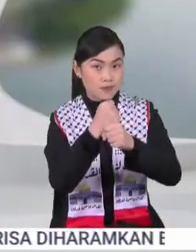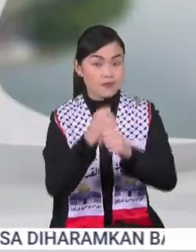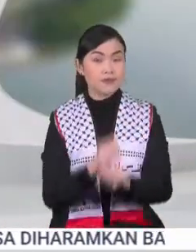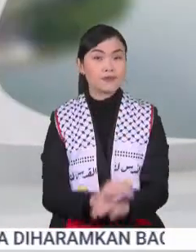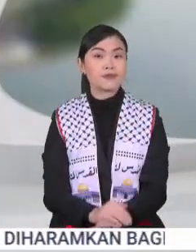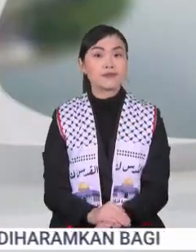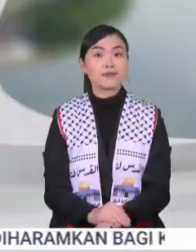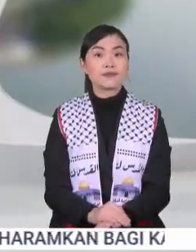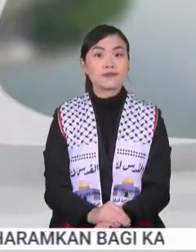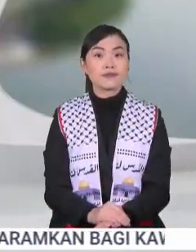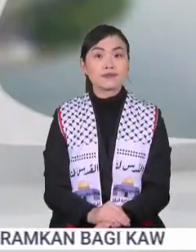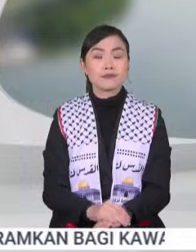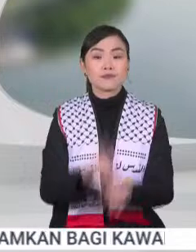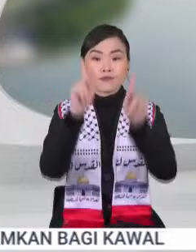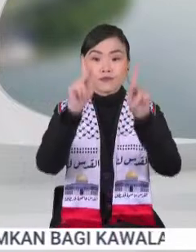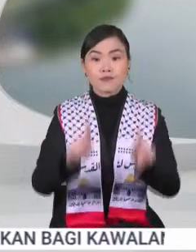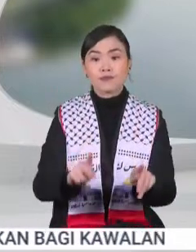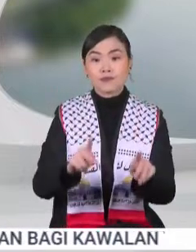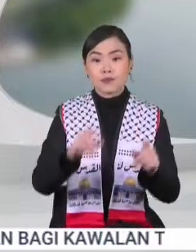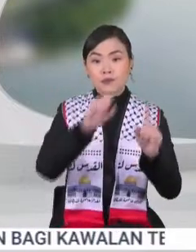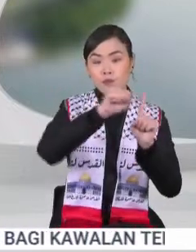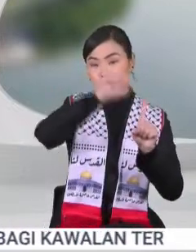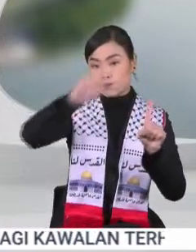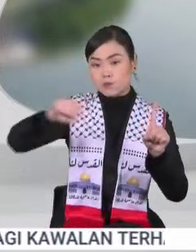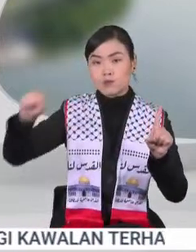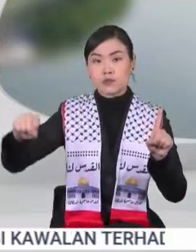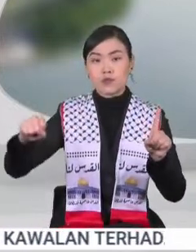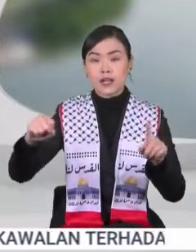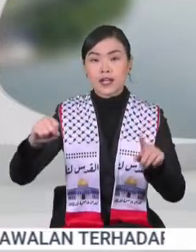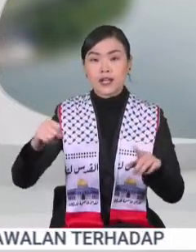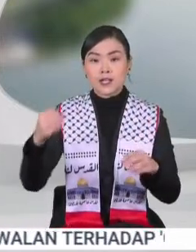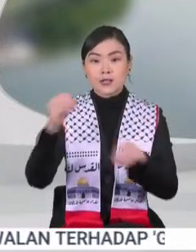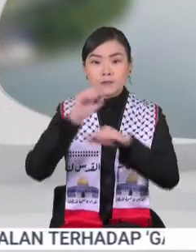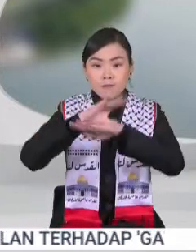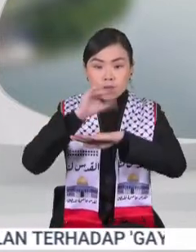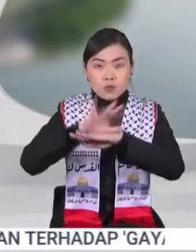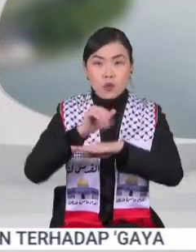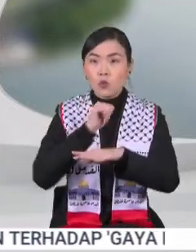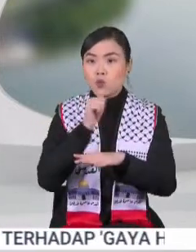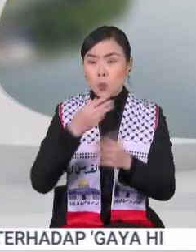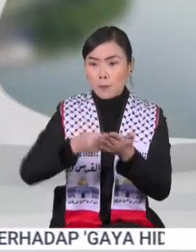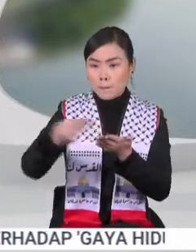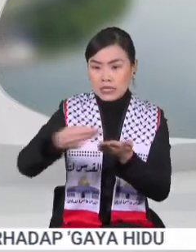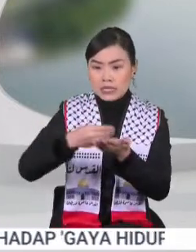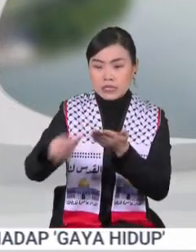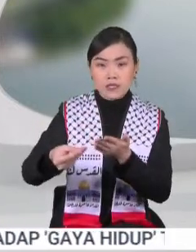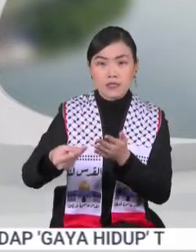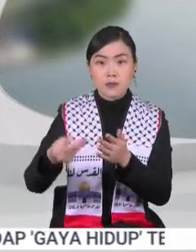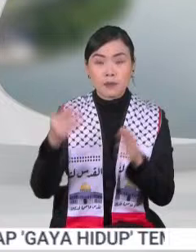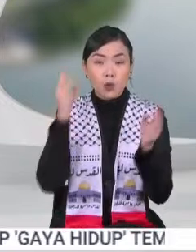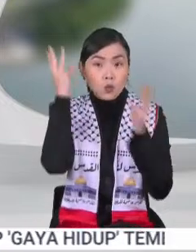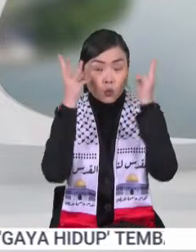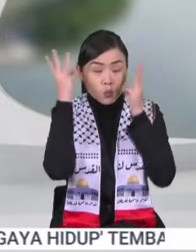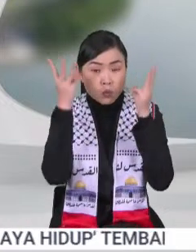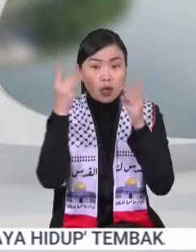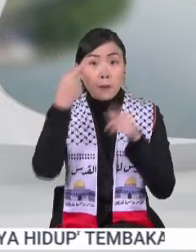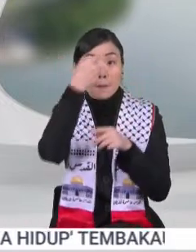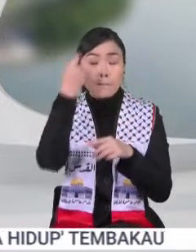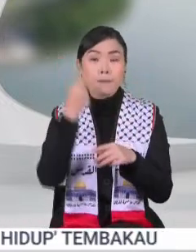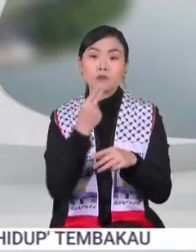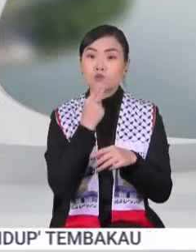depan penduduk Sandakan dinasihati tidak membuat pembelian panik kerana bekalan gula di daerah berkenaan